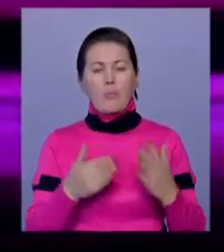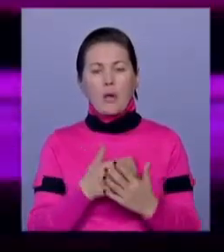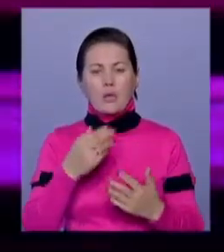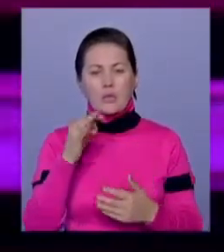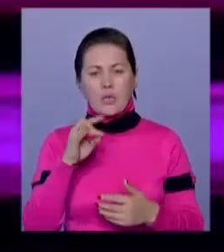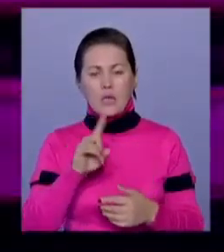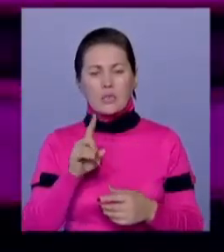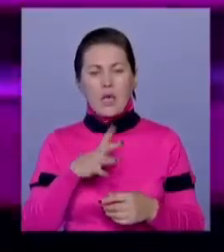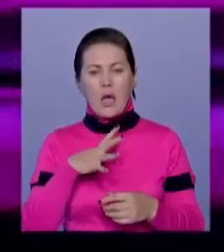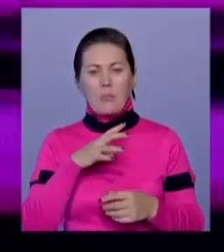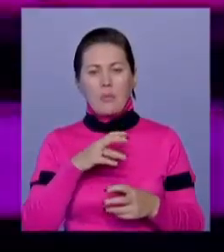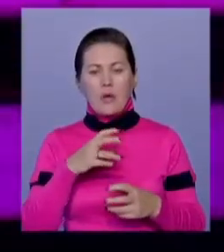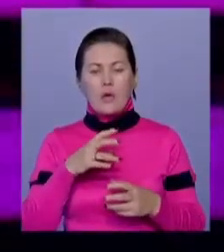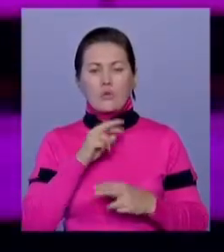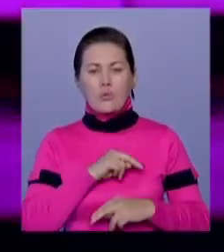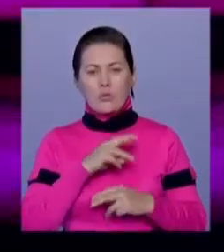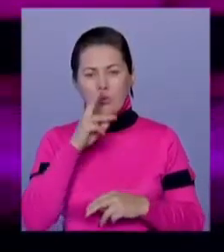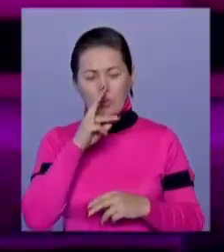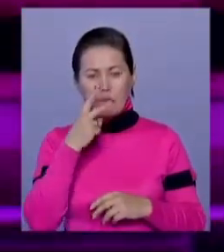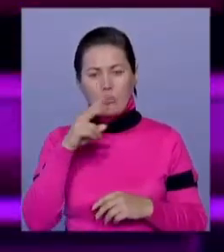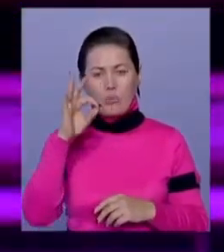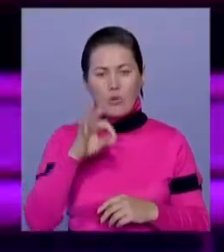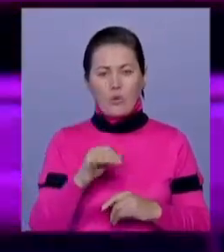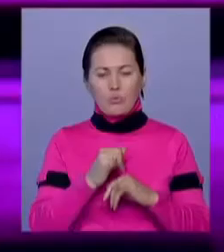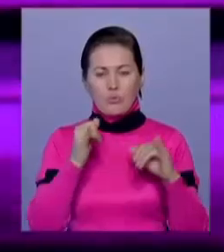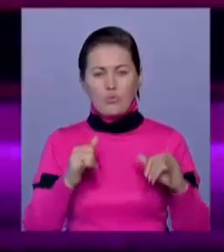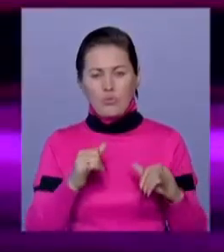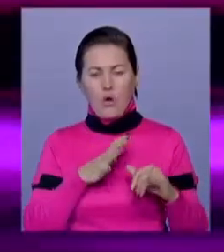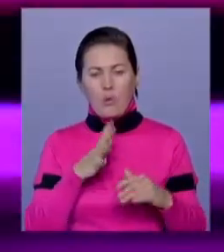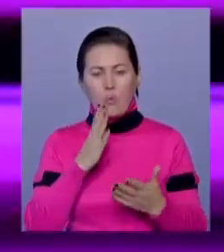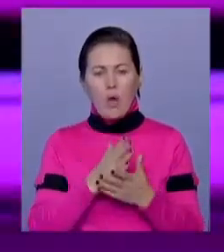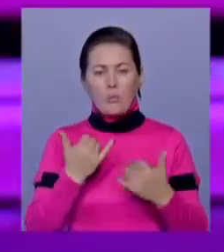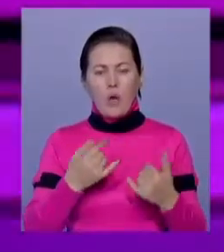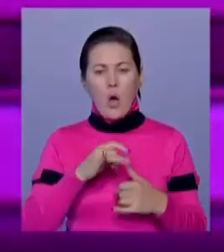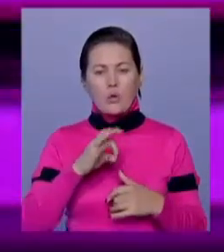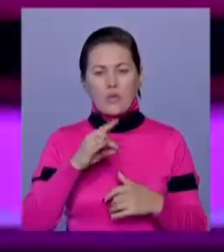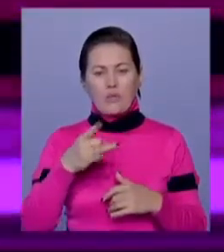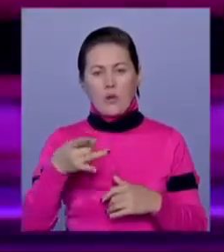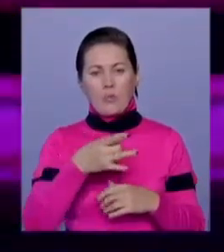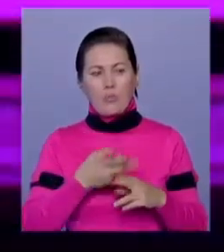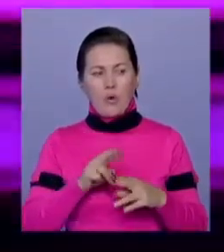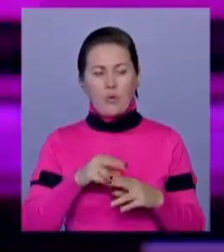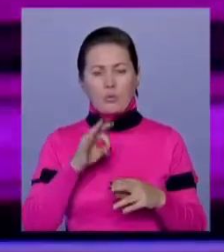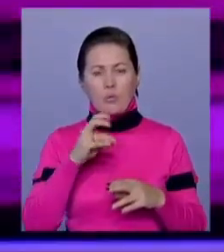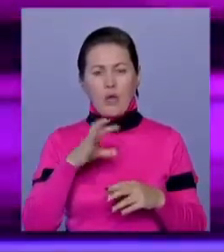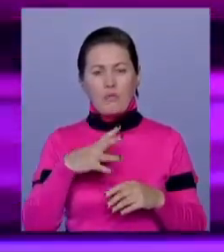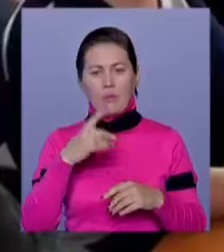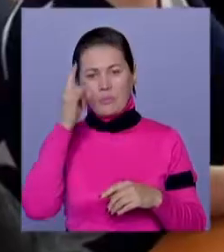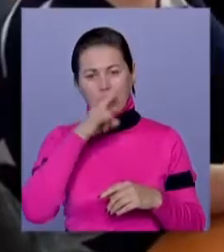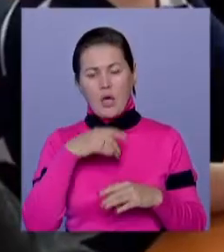Цинказ кәсіпорны жұмысшыларының жалақысын 20% көтерді. Бүгін Әуезов ауданының әкімі Әнуар Өскенбаев